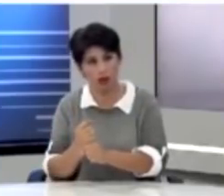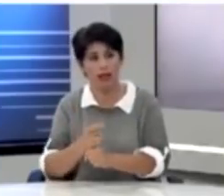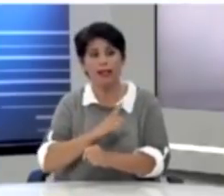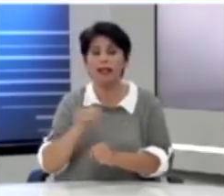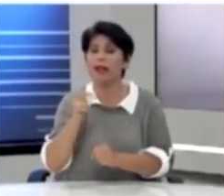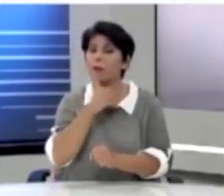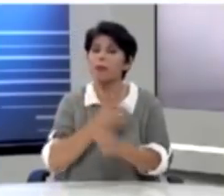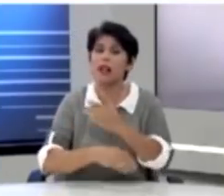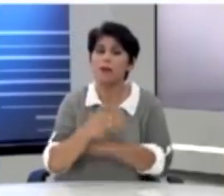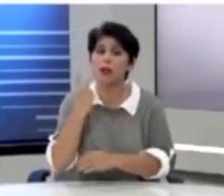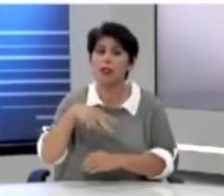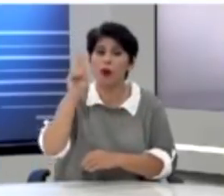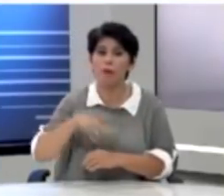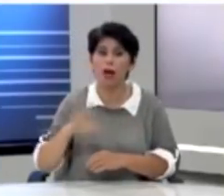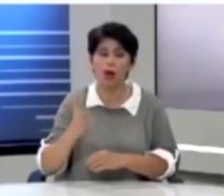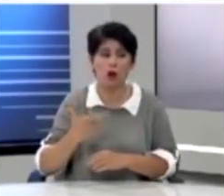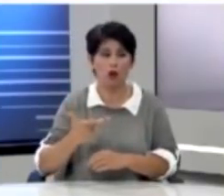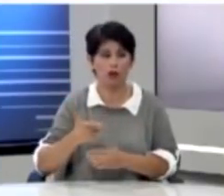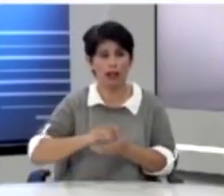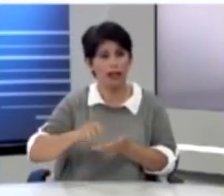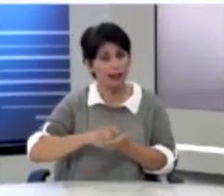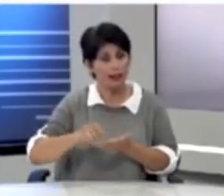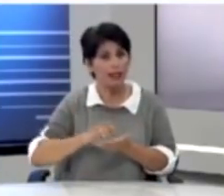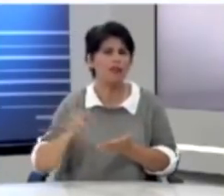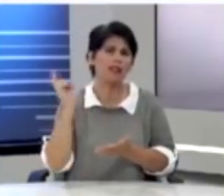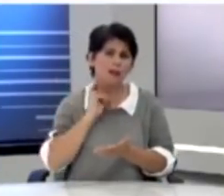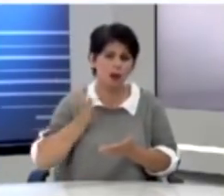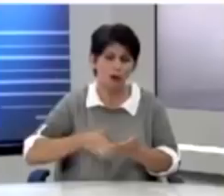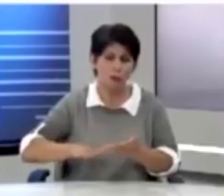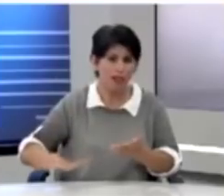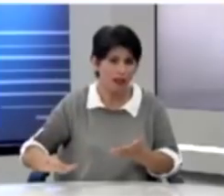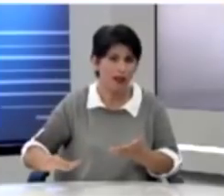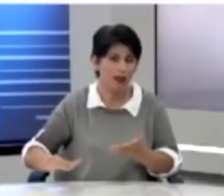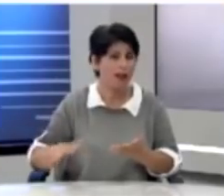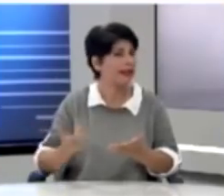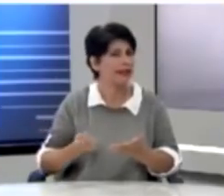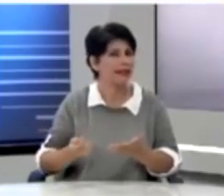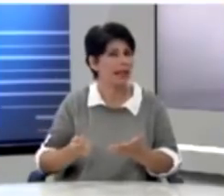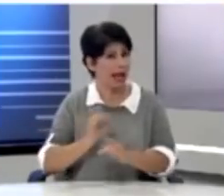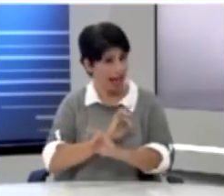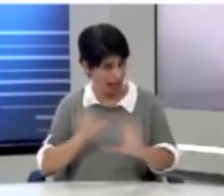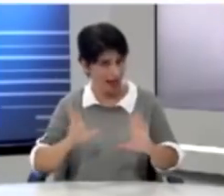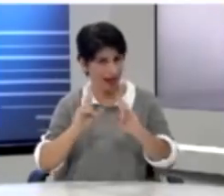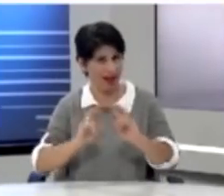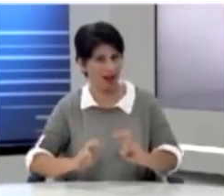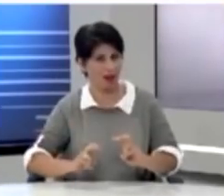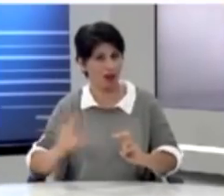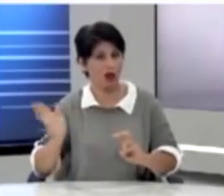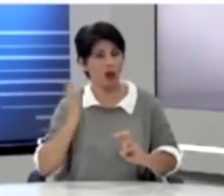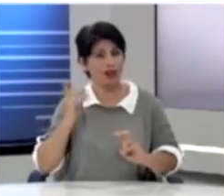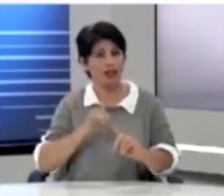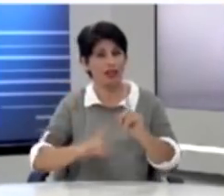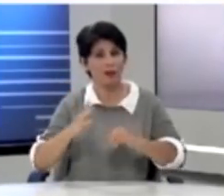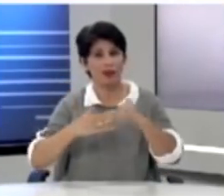μην ταλαιπωρηθεί 2 μέρες όταν εγγράφει το παιδί του στα διάφορα μητρώα, είναι να μην γίνεται κανένας έλεγχος όταν